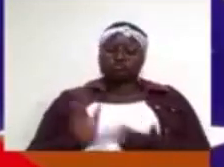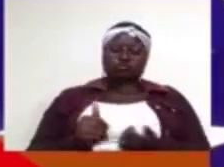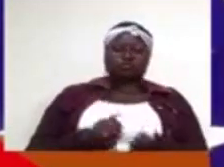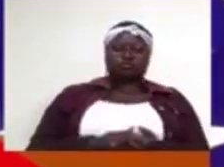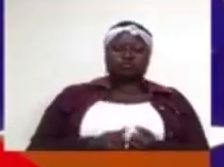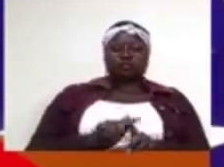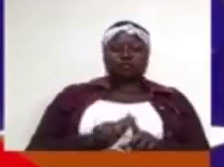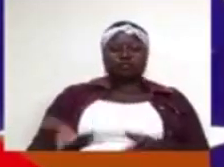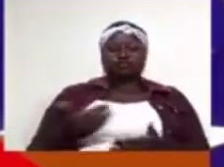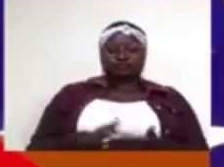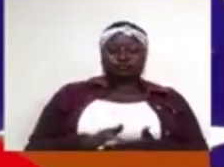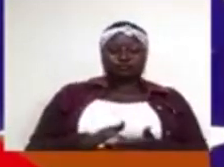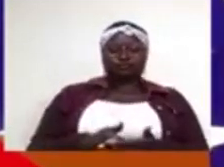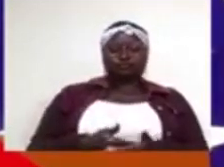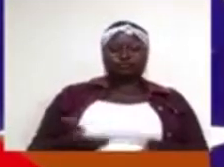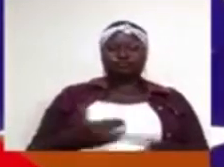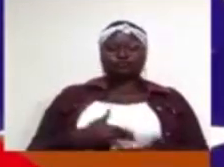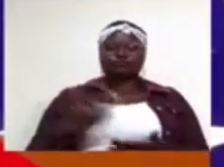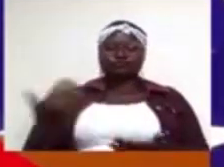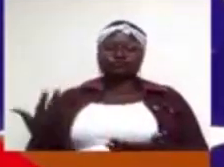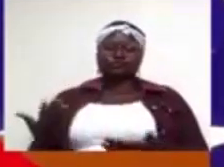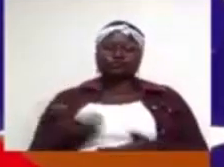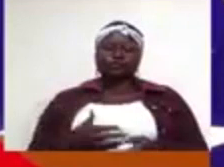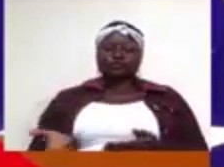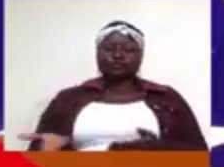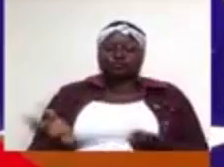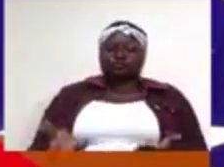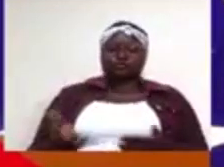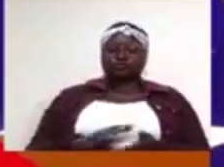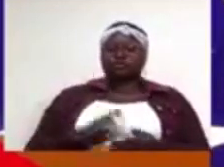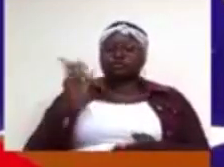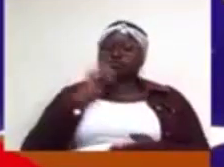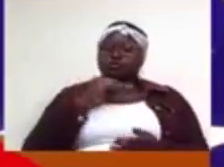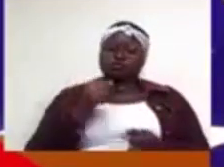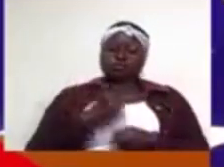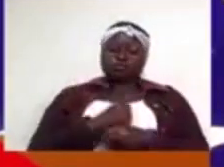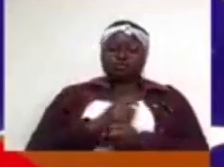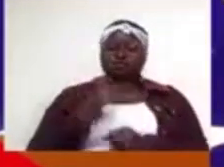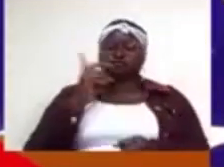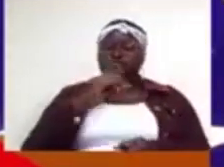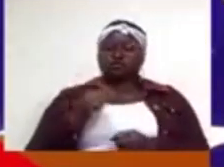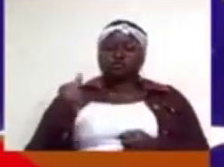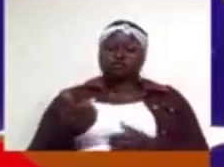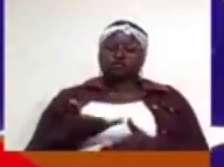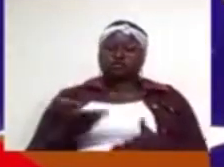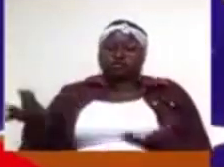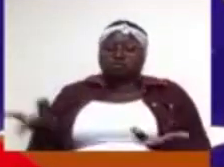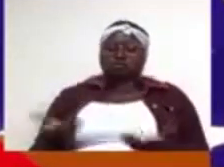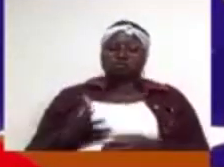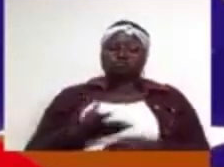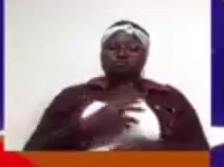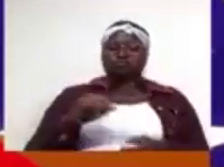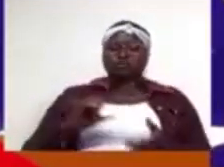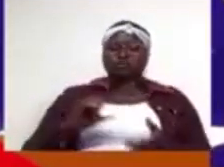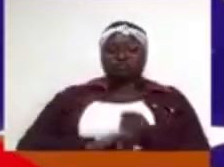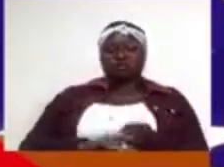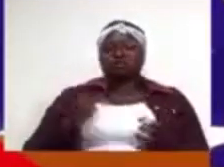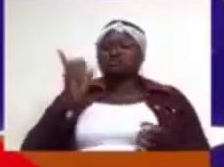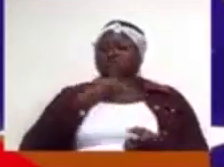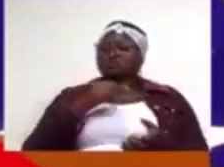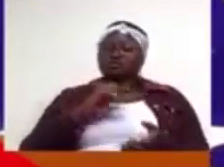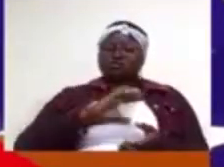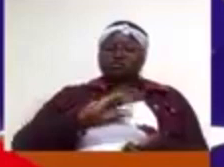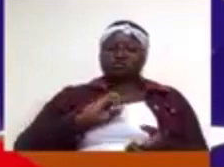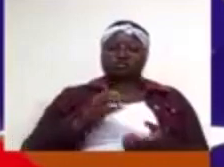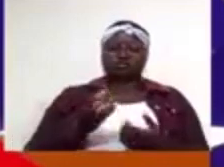udumagi. Udogini udua, regi mwodo, ni afuto wira ni atigo ni mwodo wake ringi ni mera na kihiko hiki gitiraruta